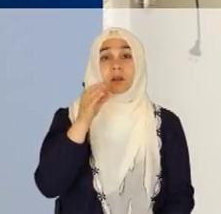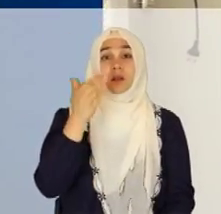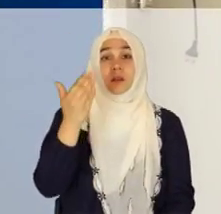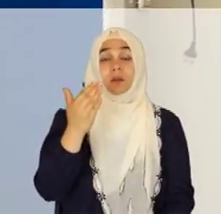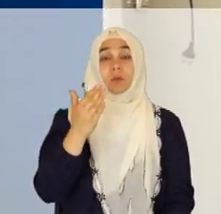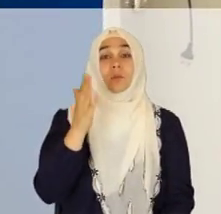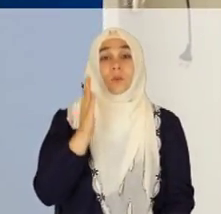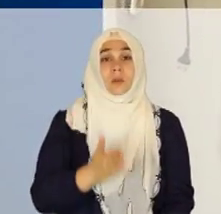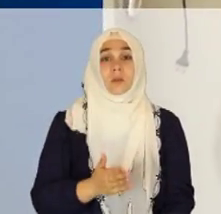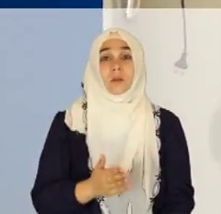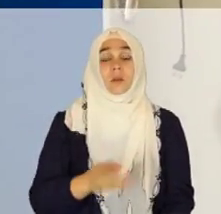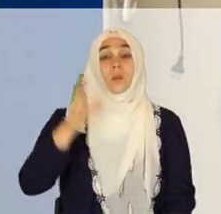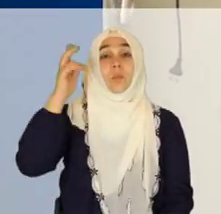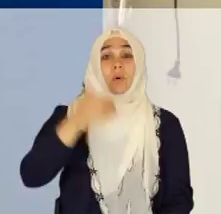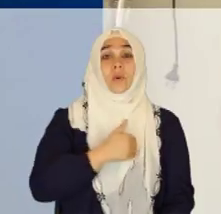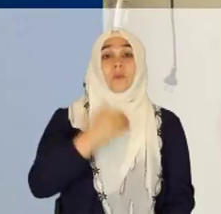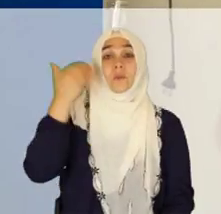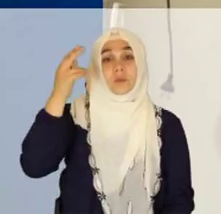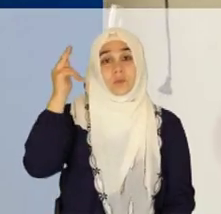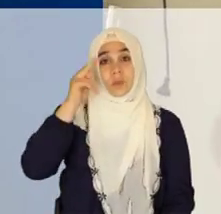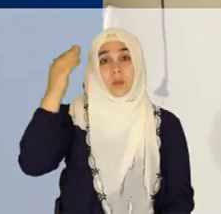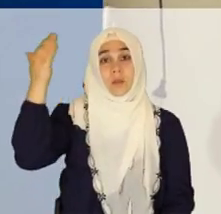bo'lgan. Bu Allohning ilmi.